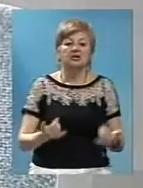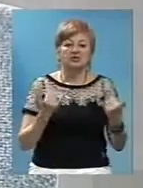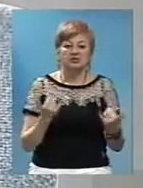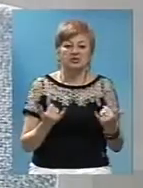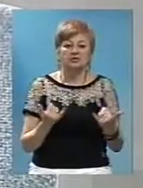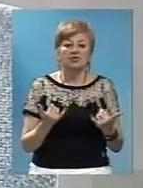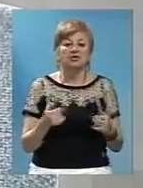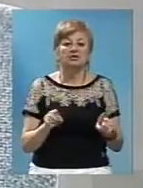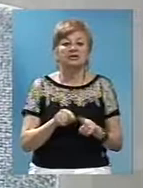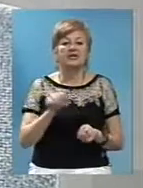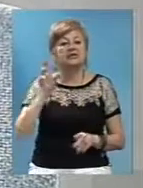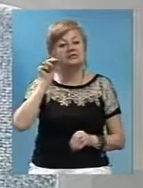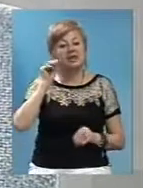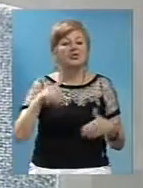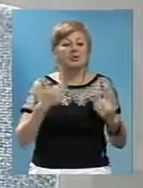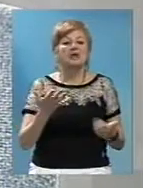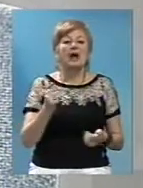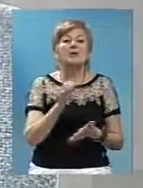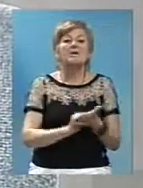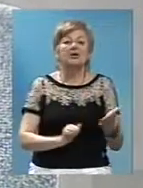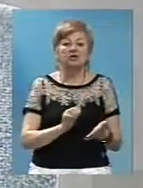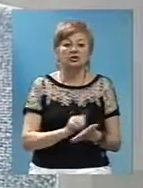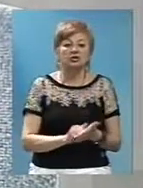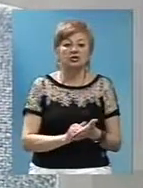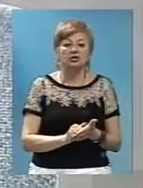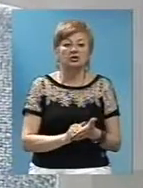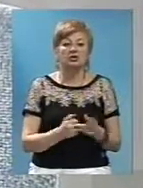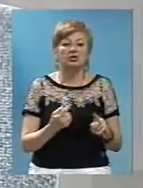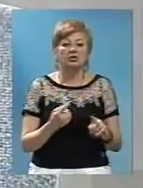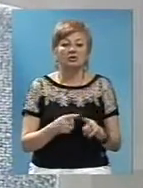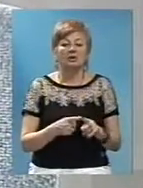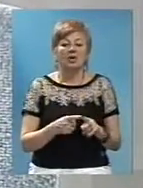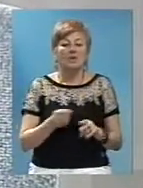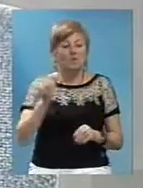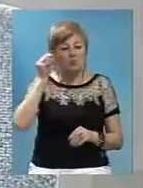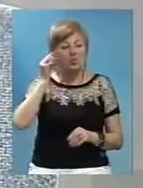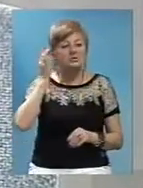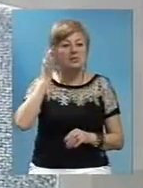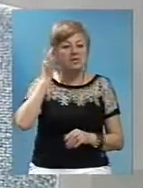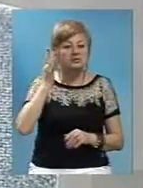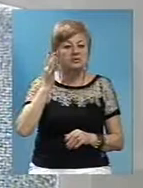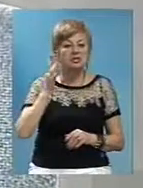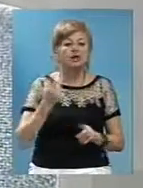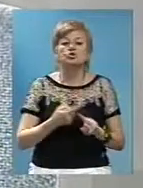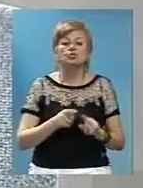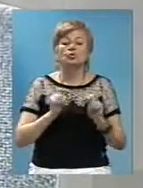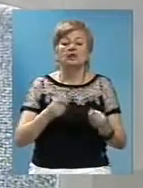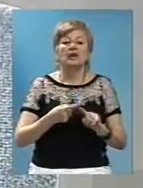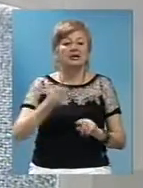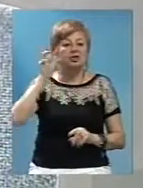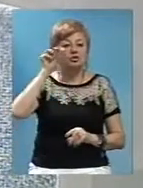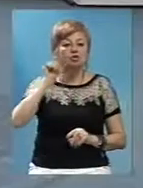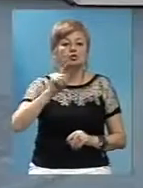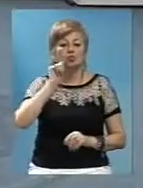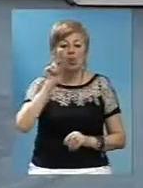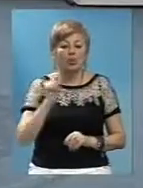так з датою, як з можливістю і приводом осмислити і переосмислити. Що для вас ця дата, яку Україна